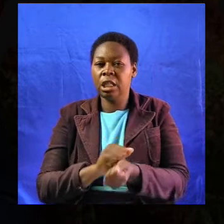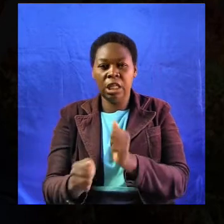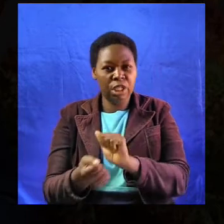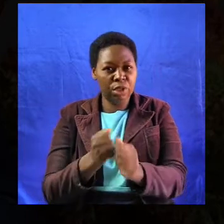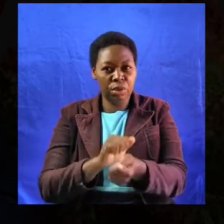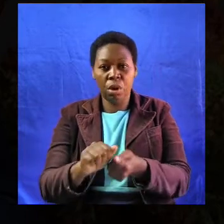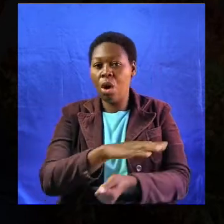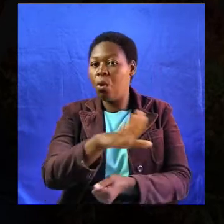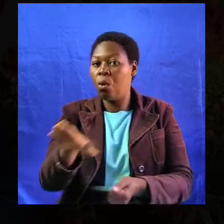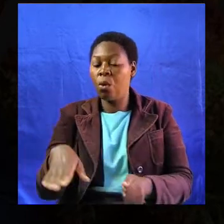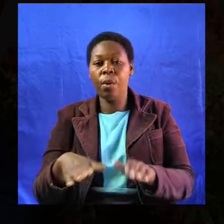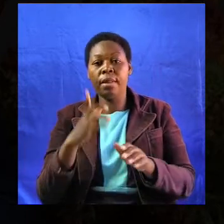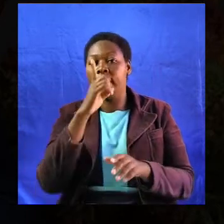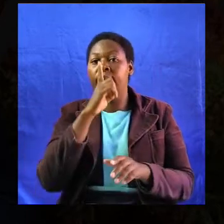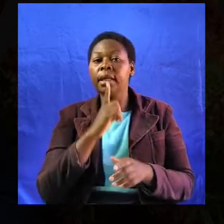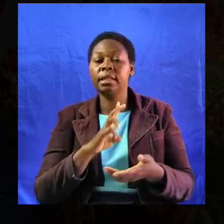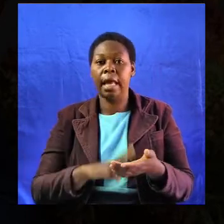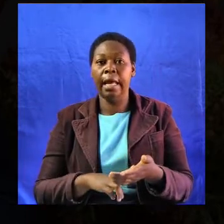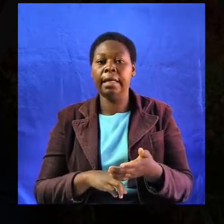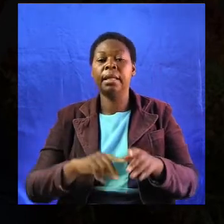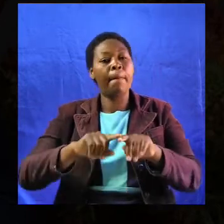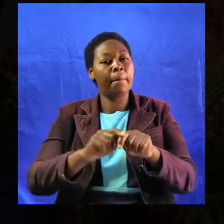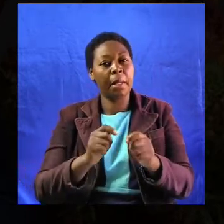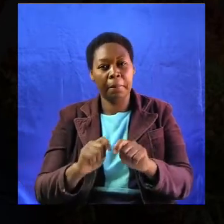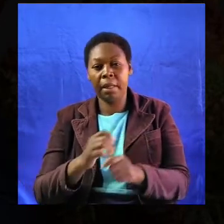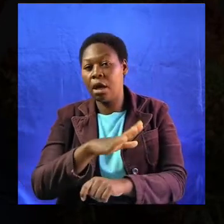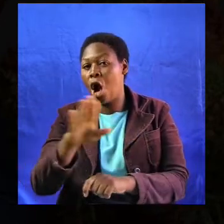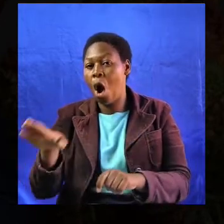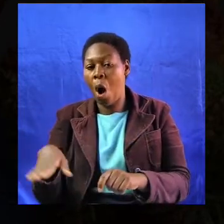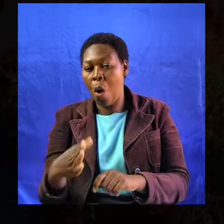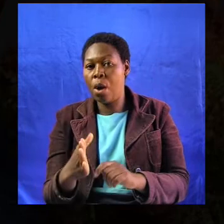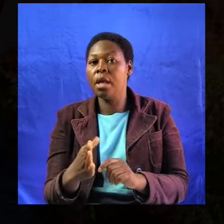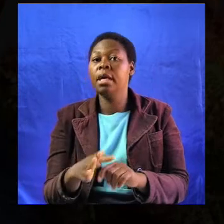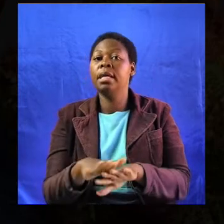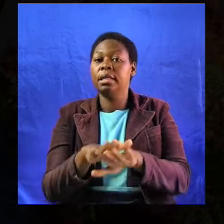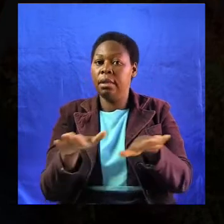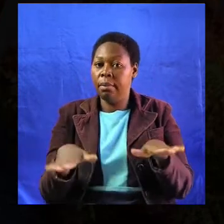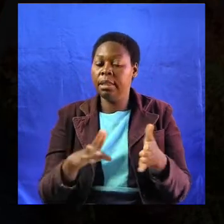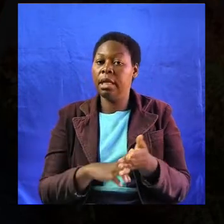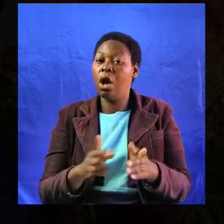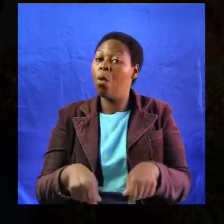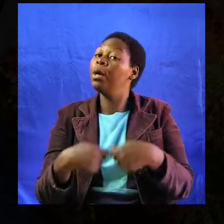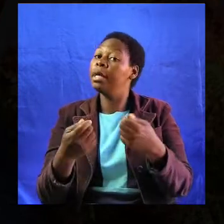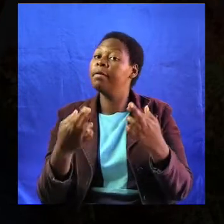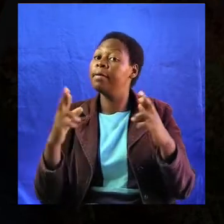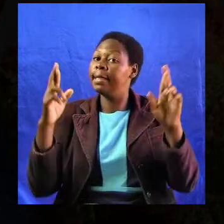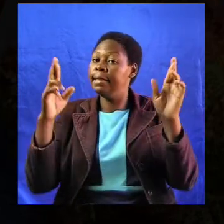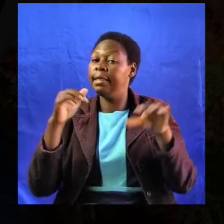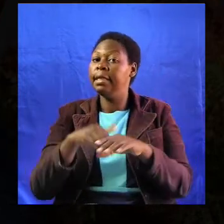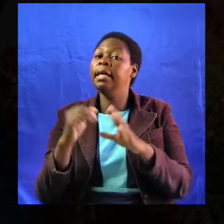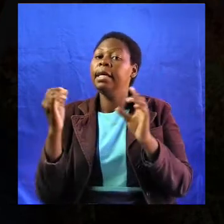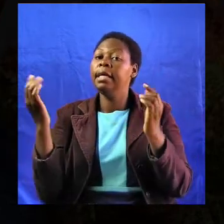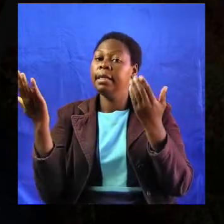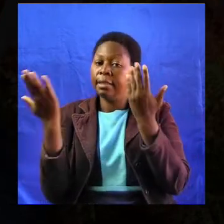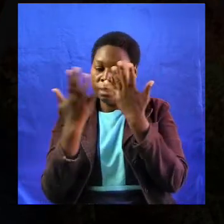yendarira nokugura-gura mipfigo yendarama ndichakupa fuma iri murima noufumi